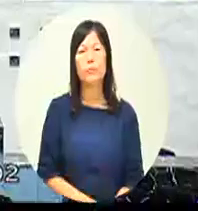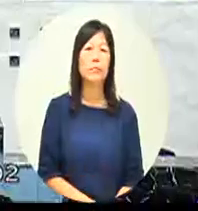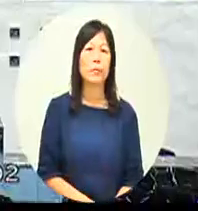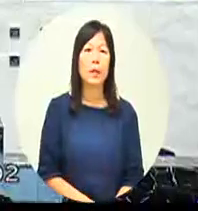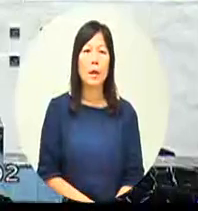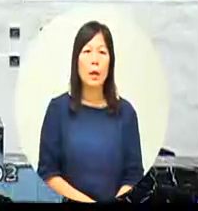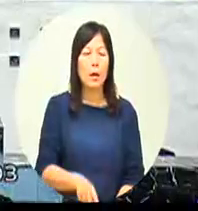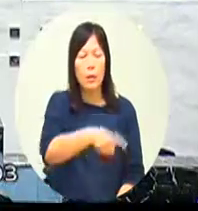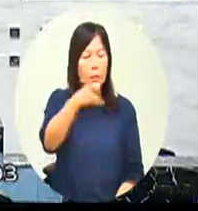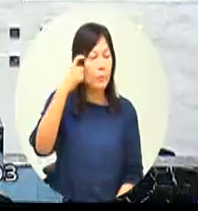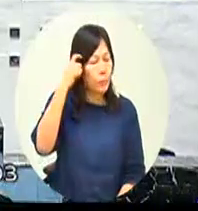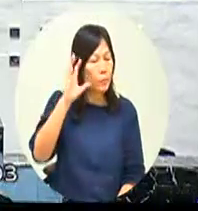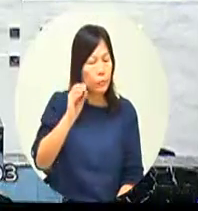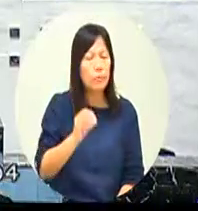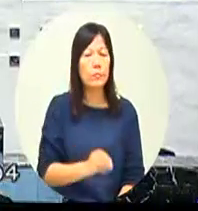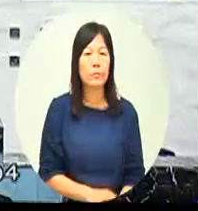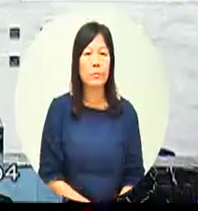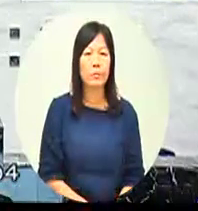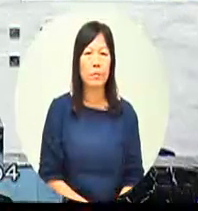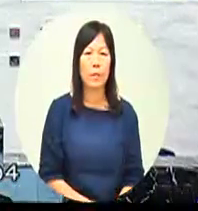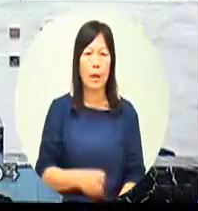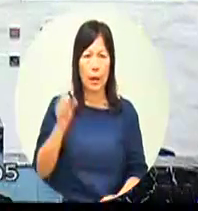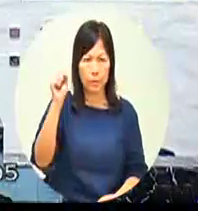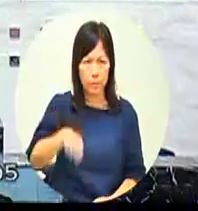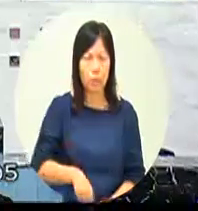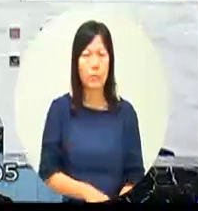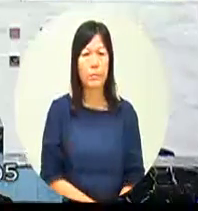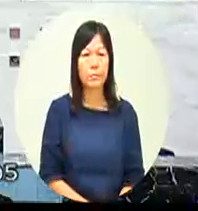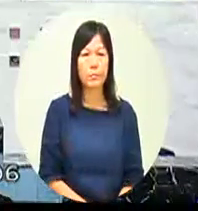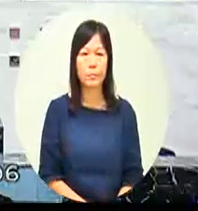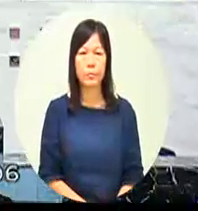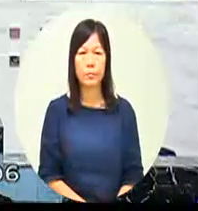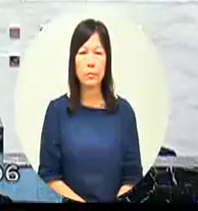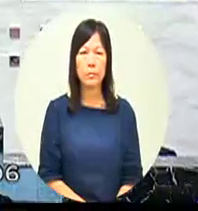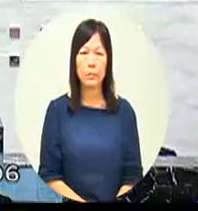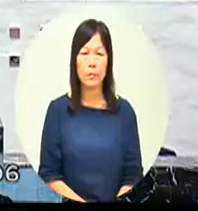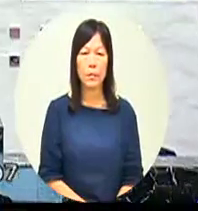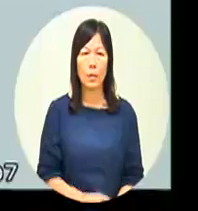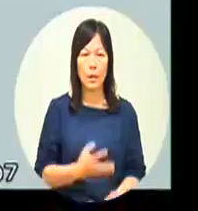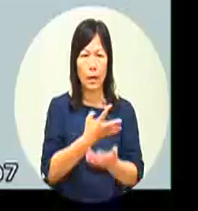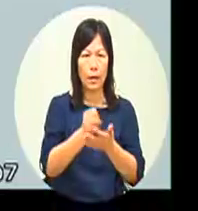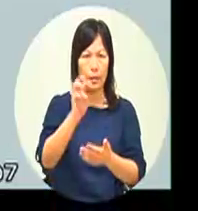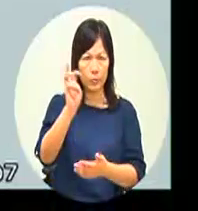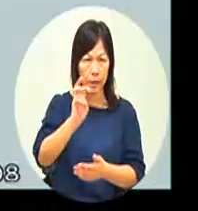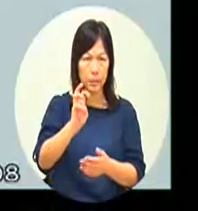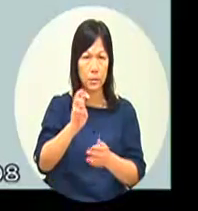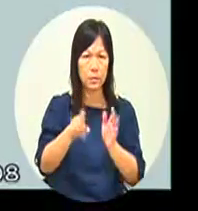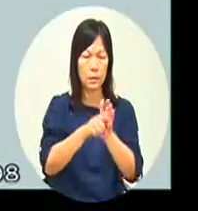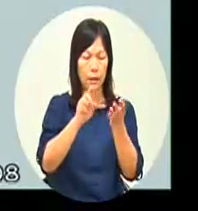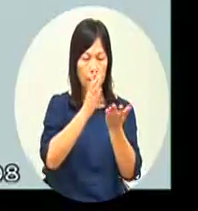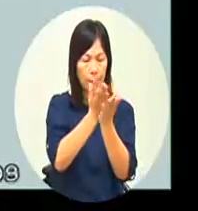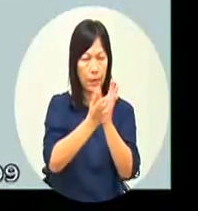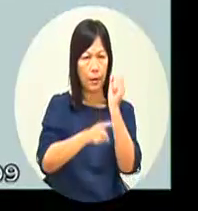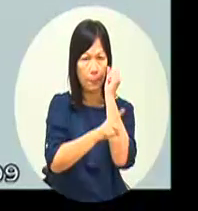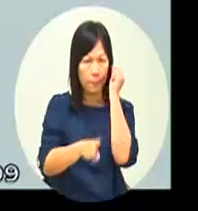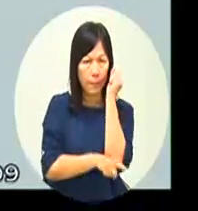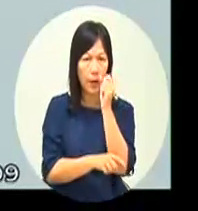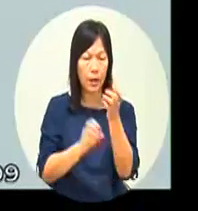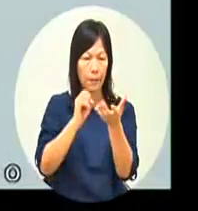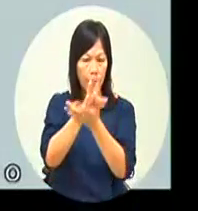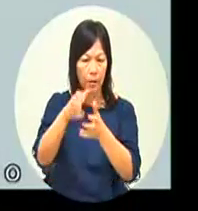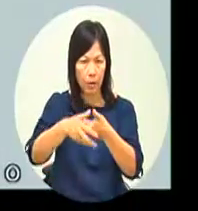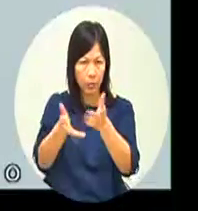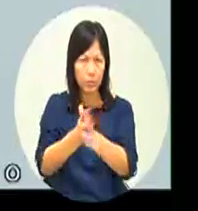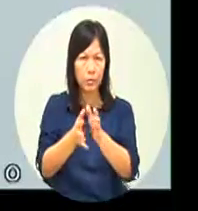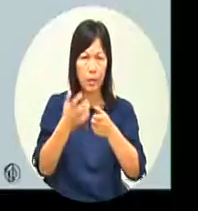各位同仁有没有意见？准予备查。 案号三十，类别法规，报告机关高